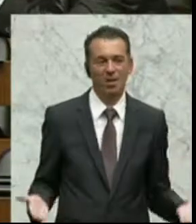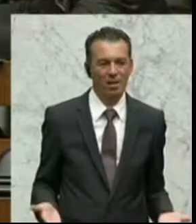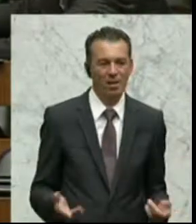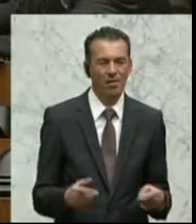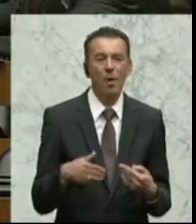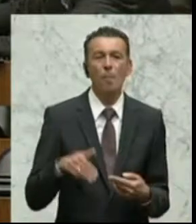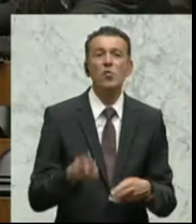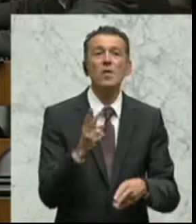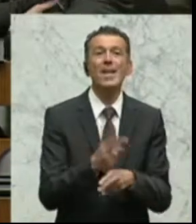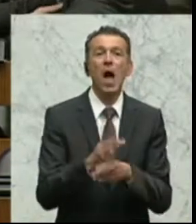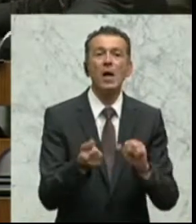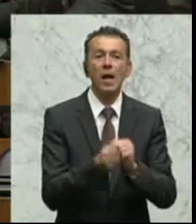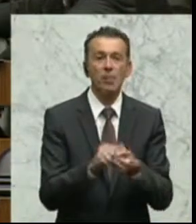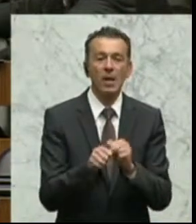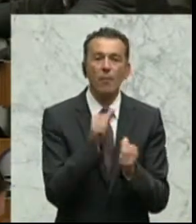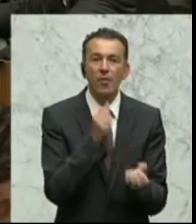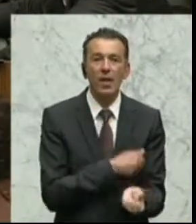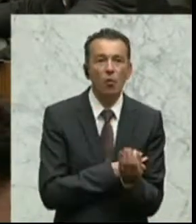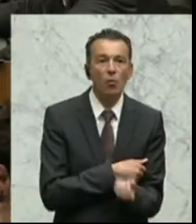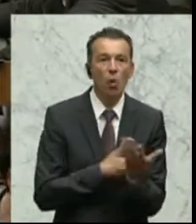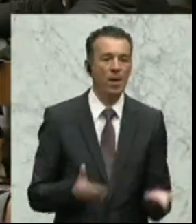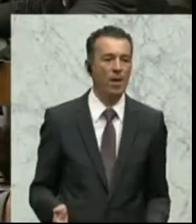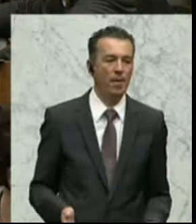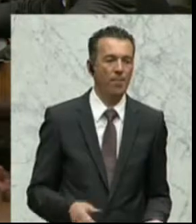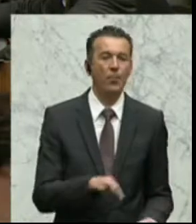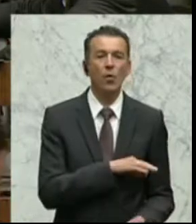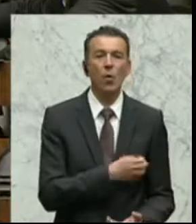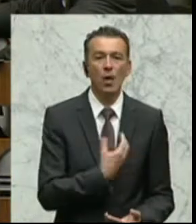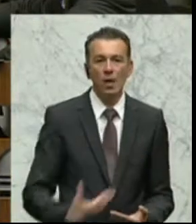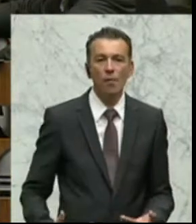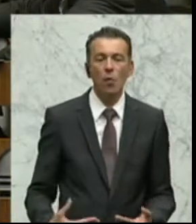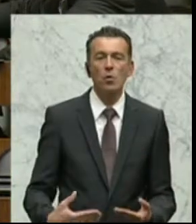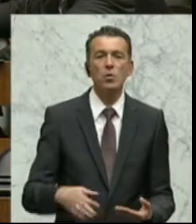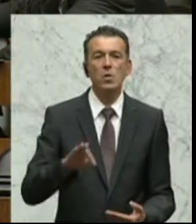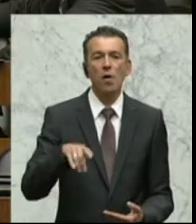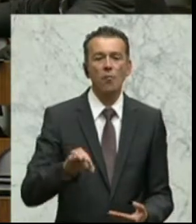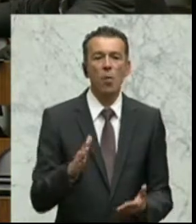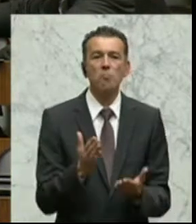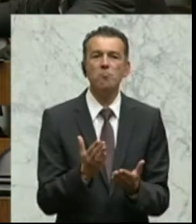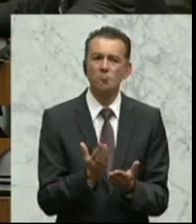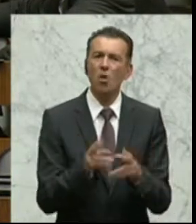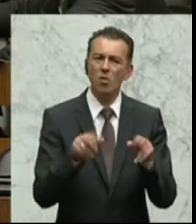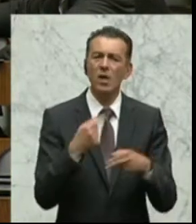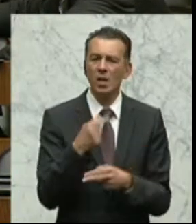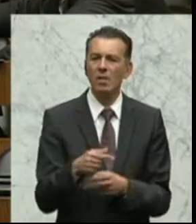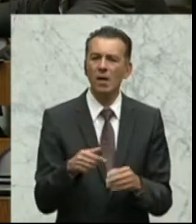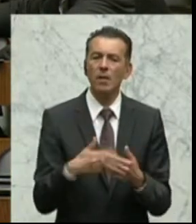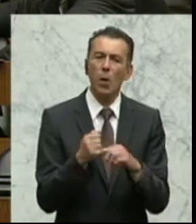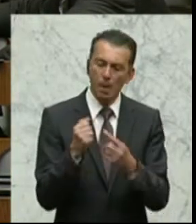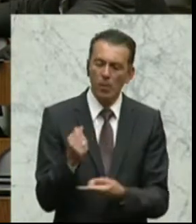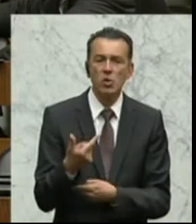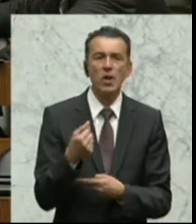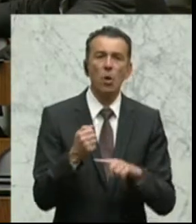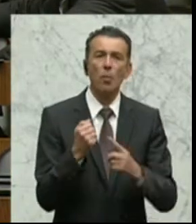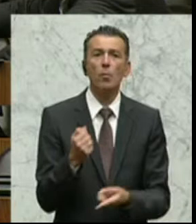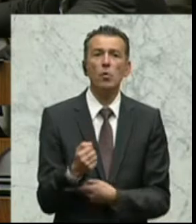bekämpfen und nicht die Symptome. Und der Kollege Fuchs von der FPÖ hat heute schon richtig gesagt, mit dem neuen Budget, mit dem Doppelbudget, das wir